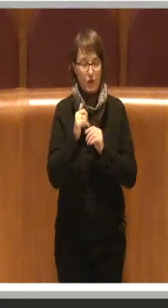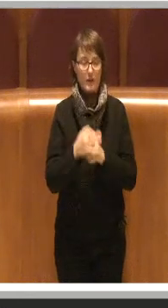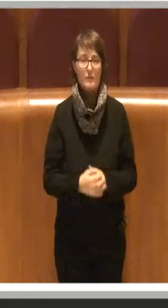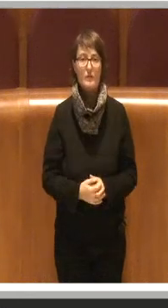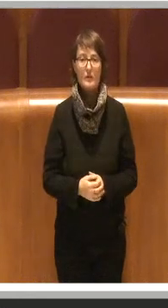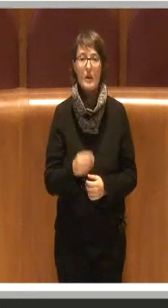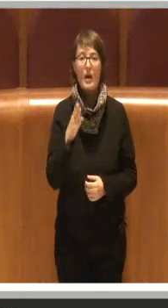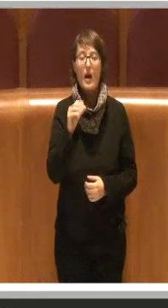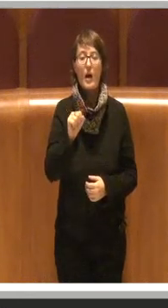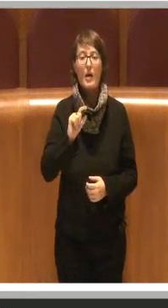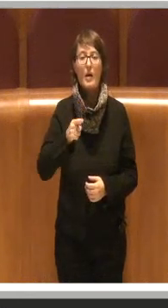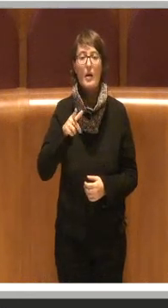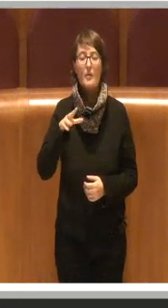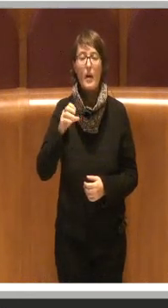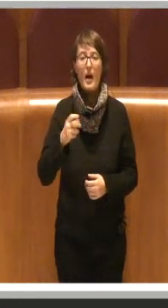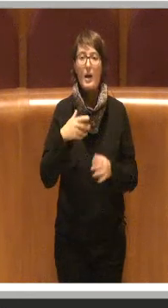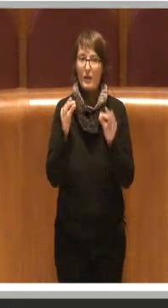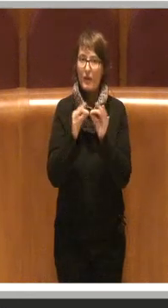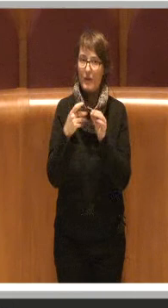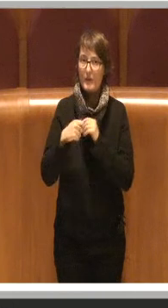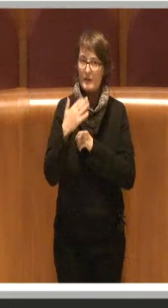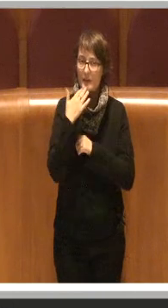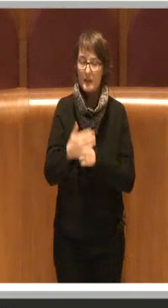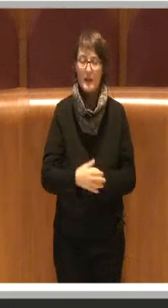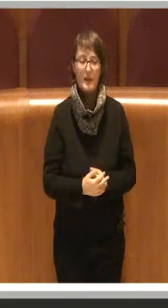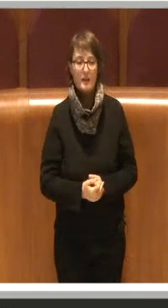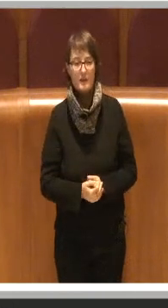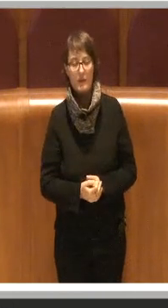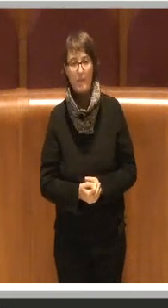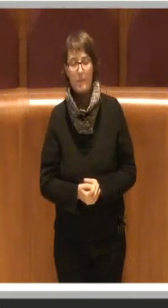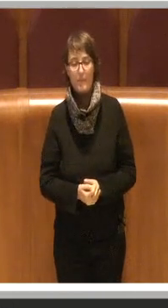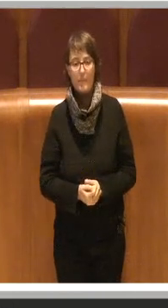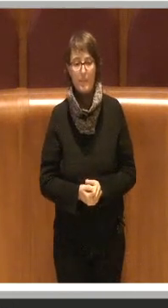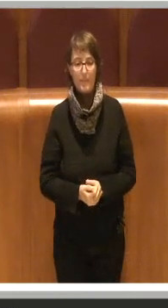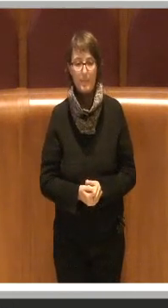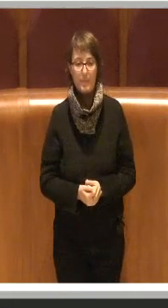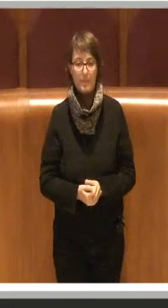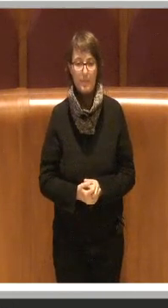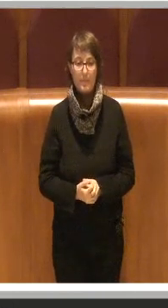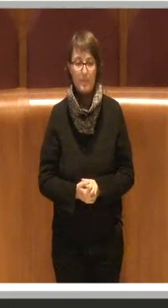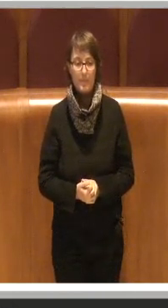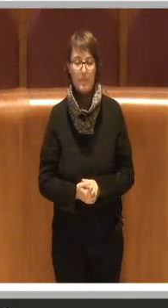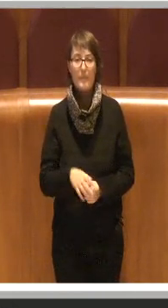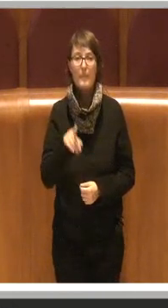Grancio favorevole. Baglio. Favorevole, presidente, grazie. La consigliera Baglio è favorevole.